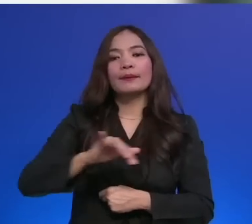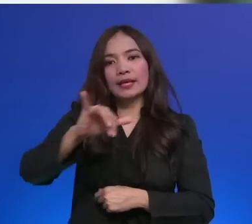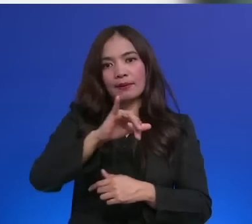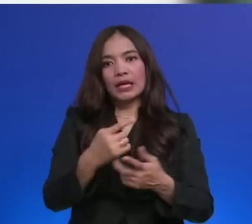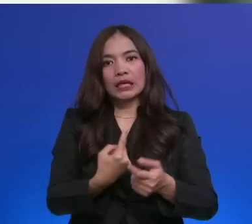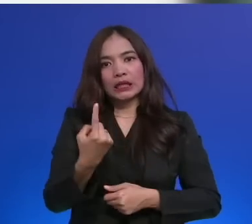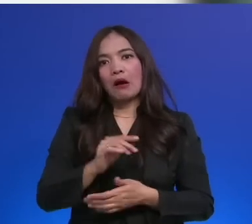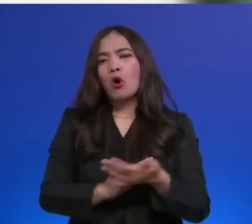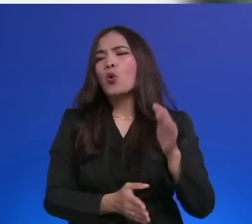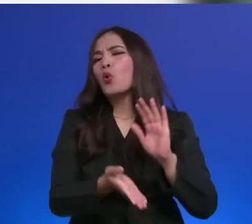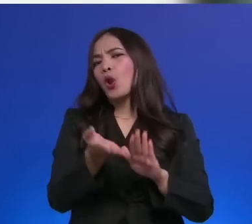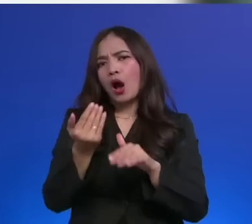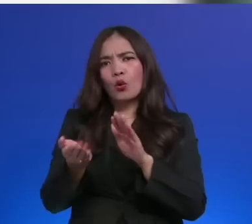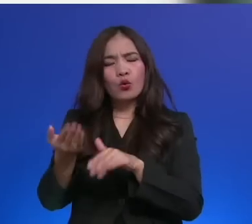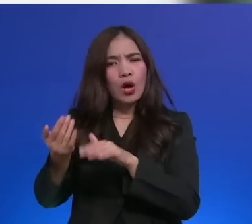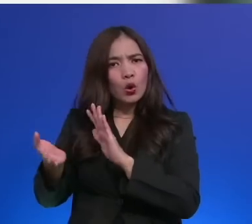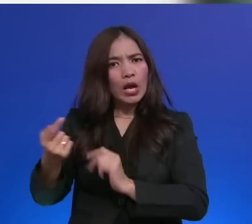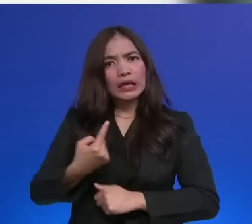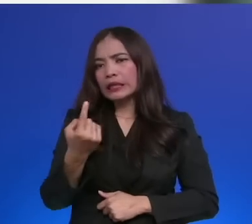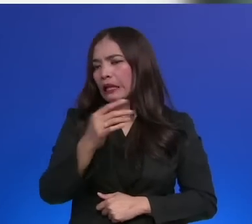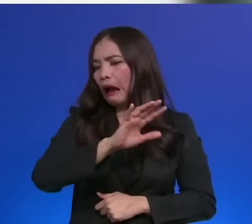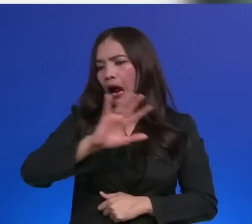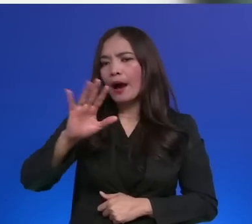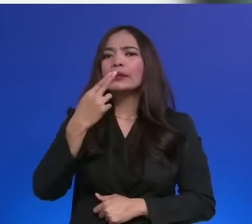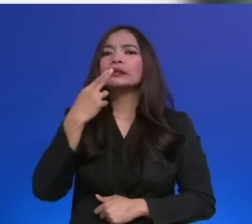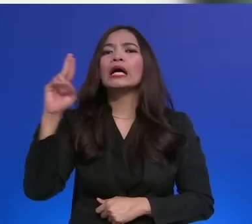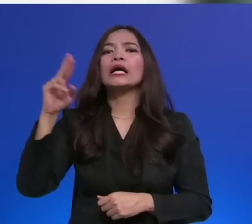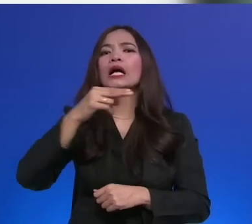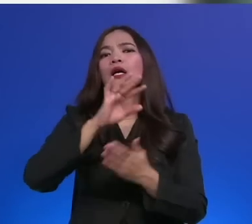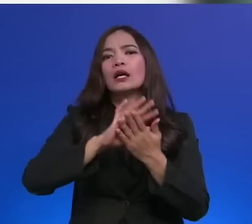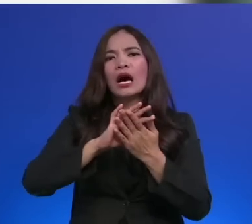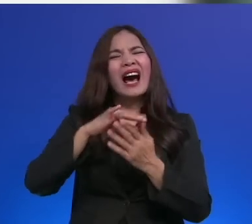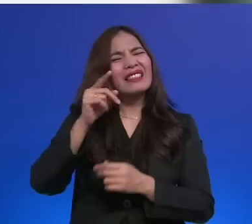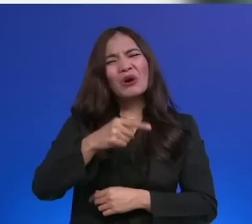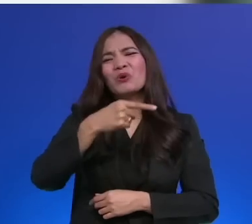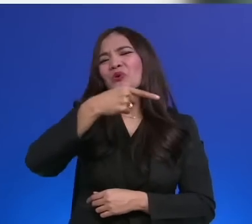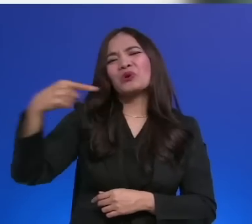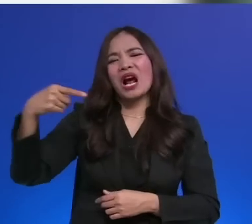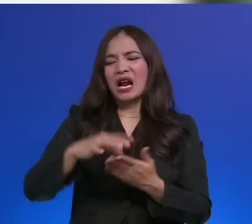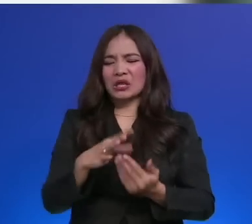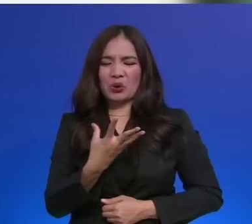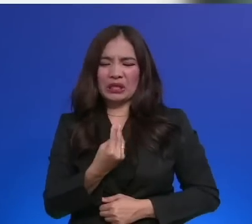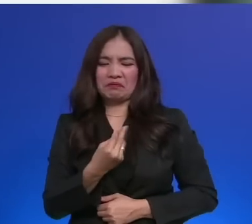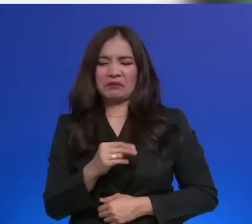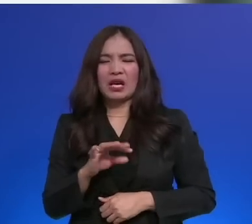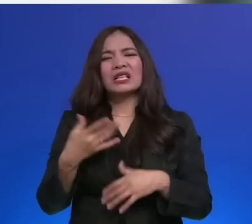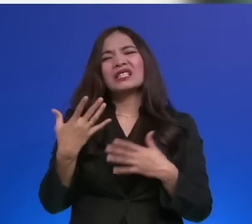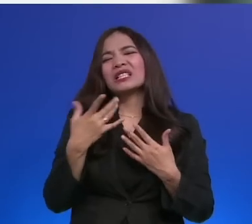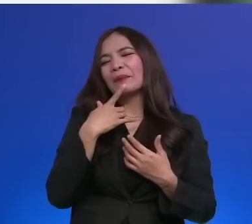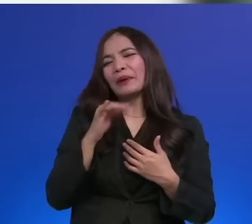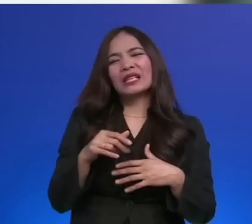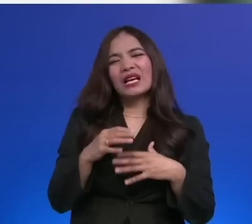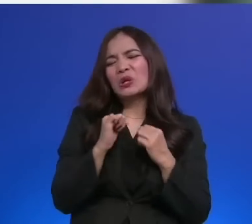kita kurang mempercayai Tuhan. Kita khawatir, kita cemas,